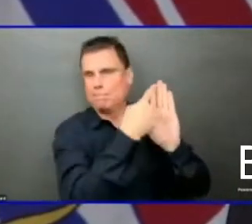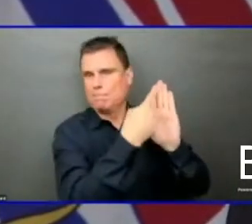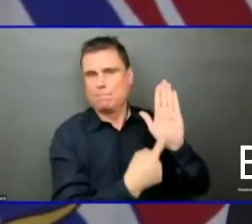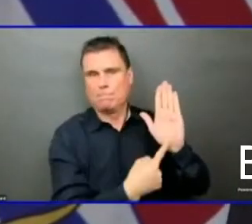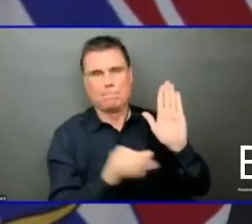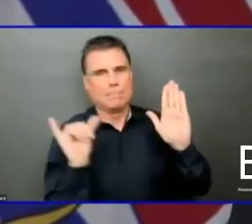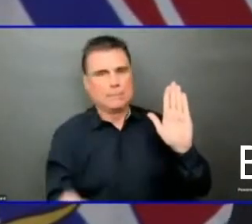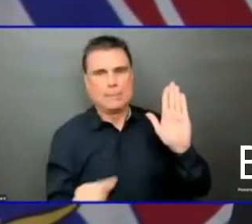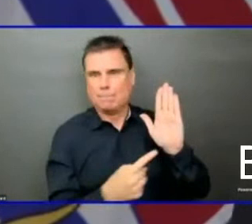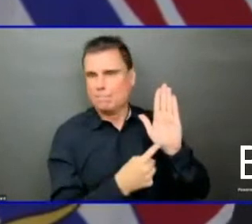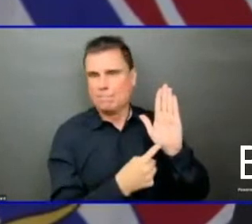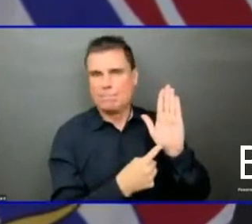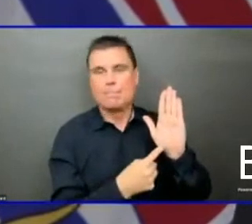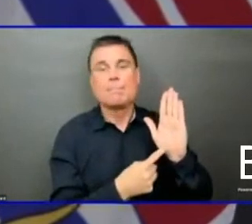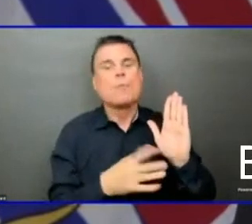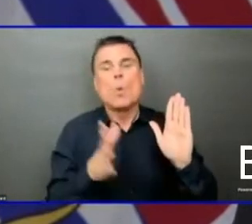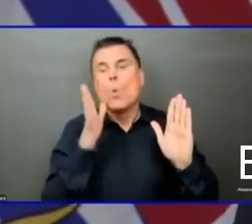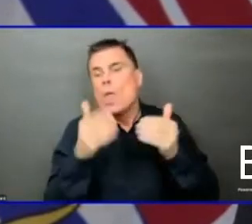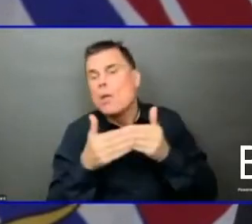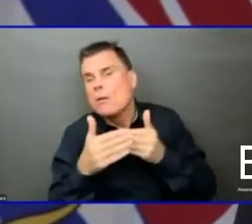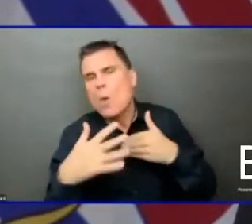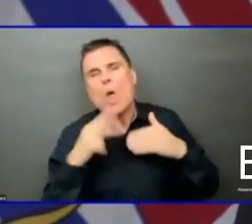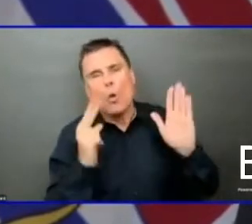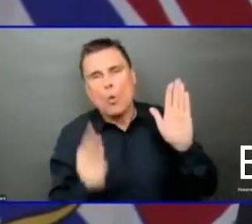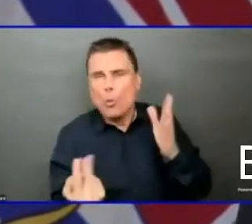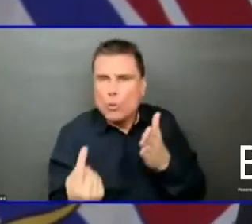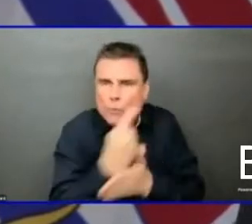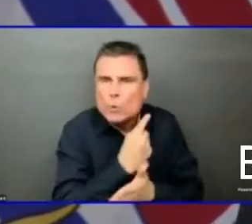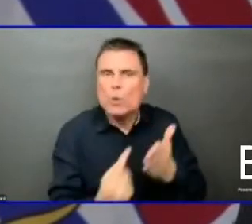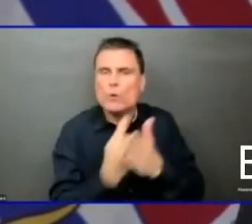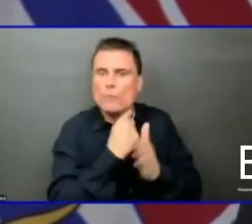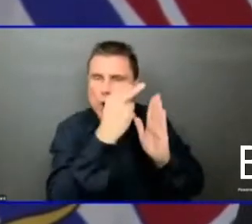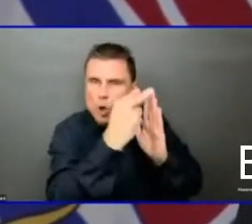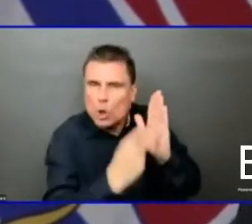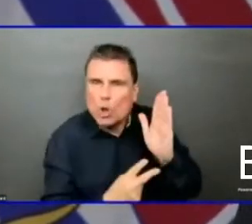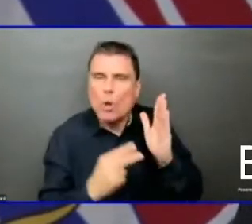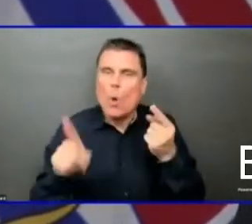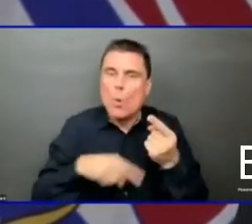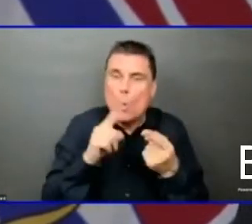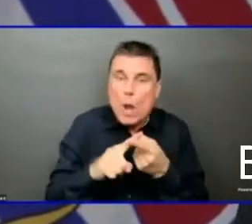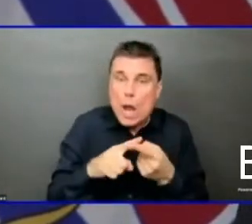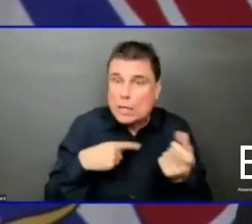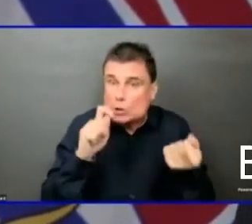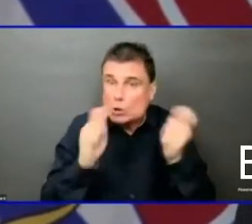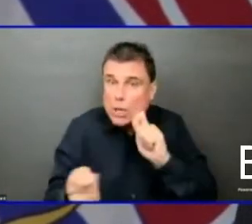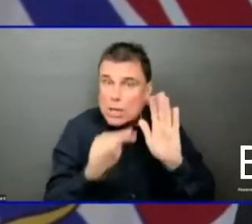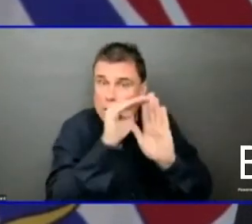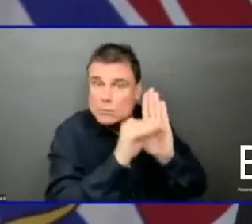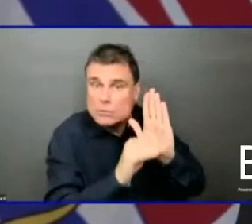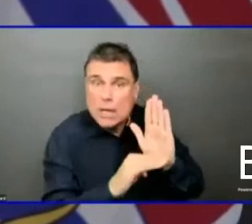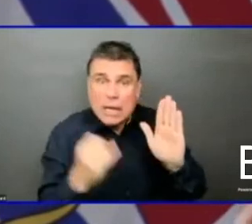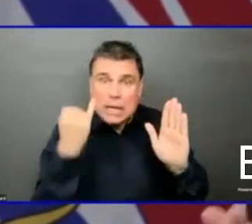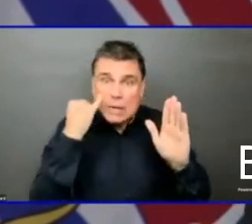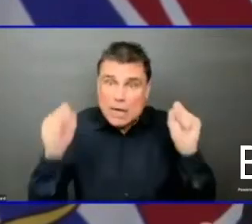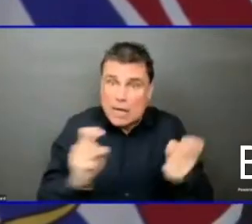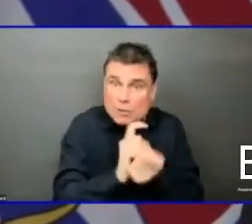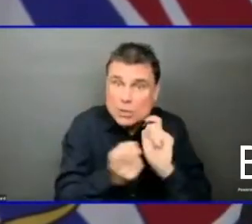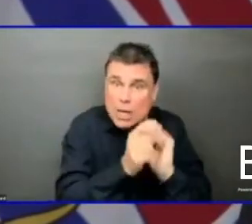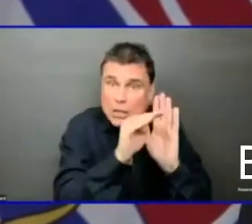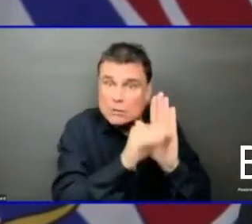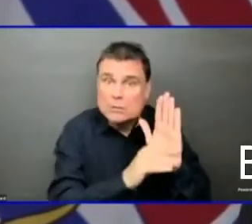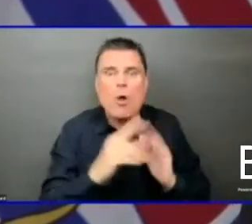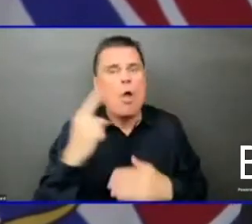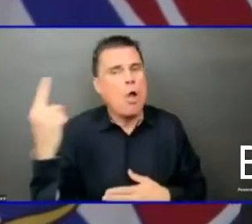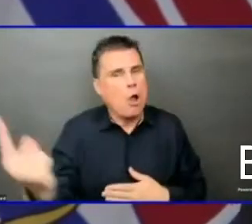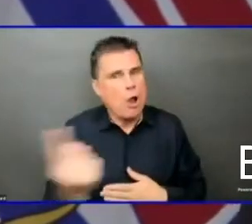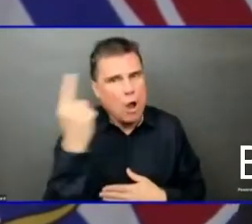节日 reconsider the 希 need 望 for 大 these 家还 restrictions 是能够 based on 考 the 虑。 incidence 那 and 么我现 prevalence 在 of the 主要 virus, 是 the 考虑 data 到 that 目 we've shown 前